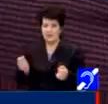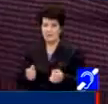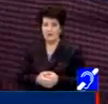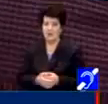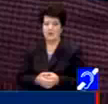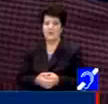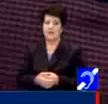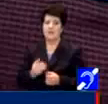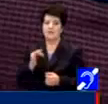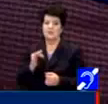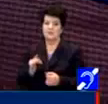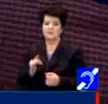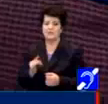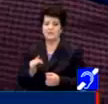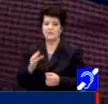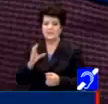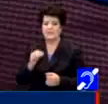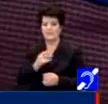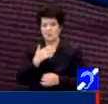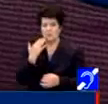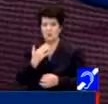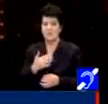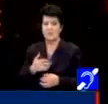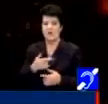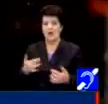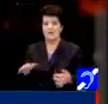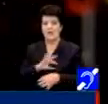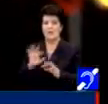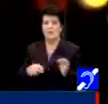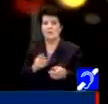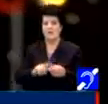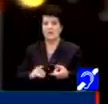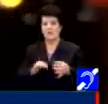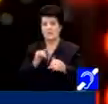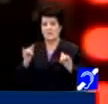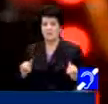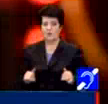informațională și start-up-urile și multe alte proiecte legate de dezvoltarea